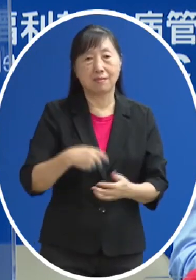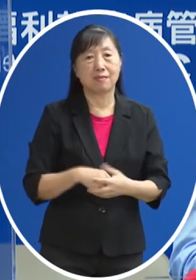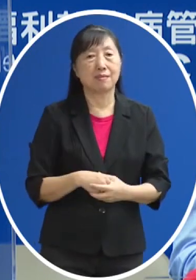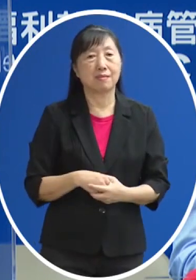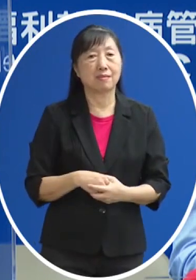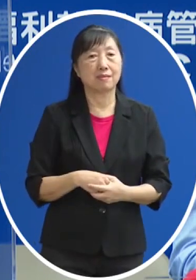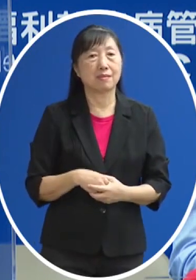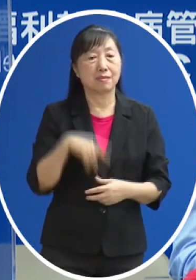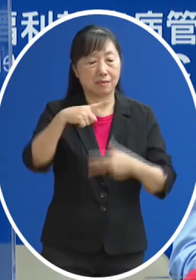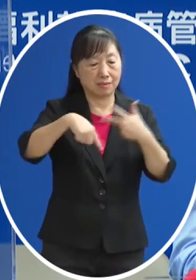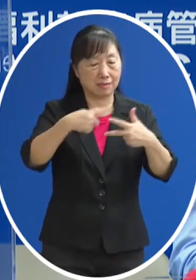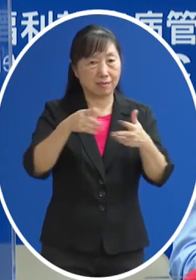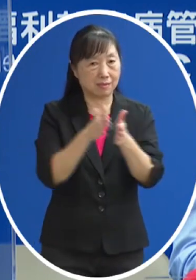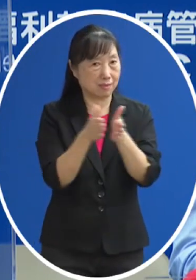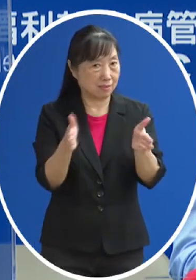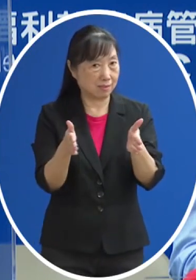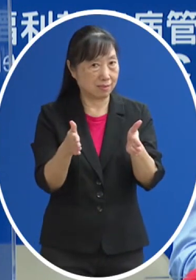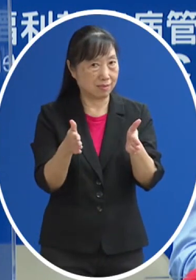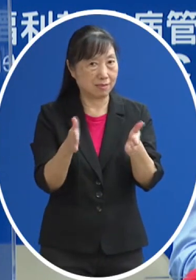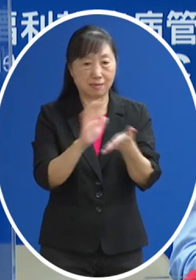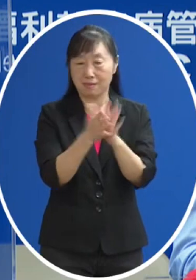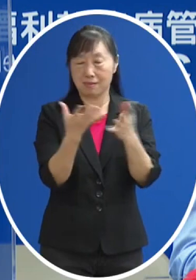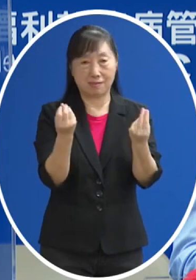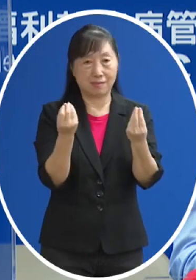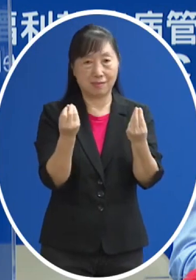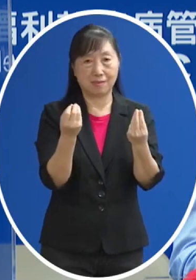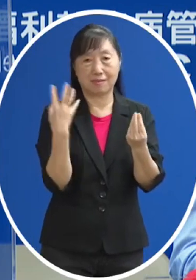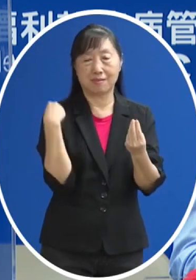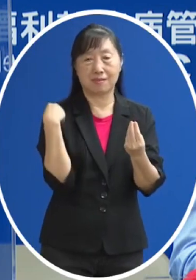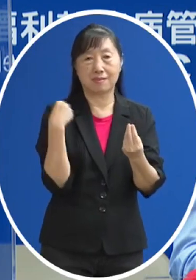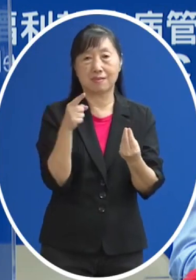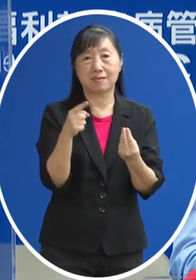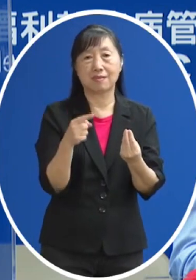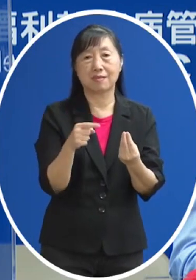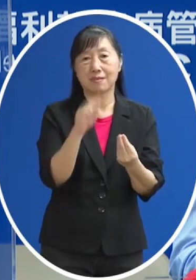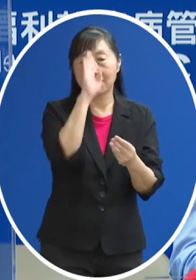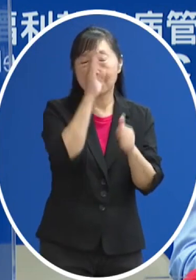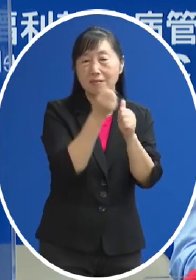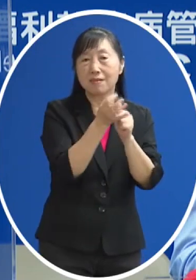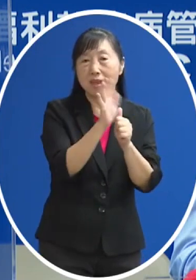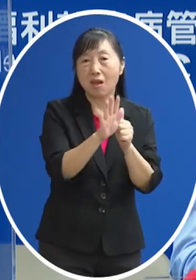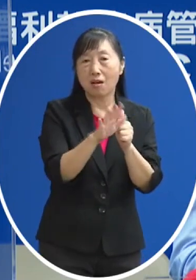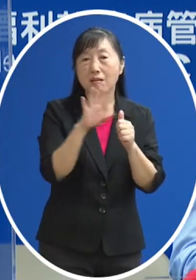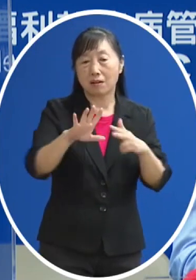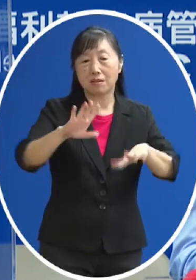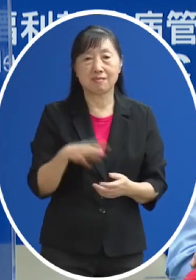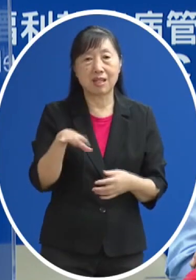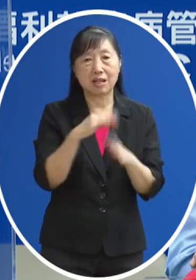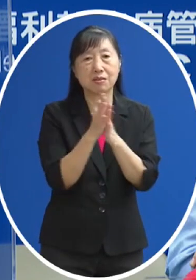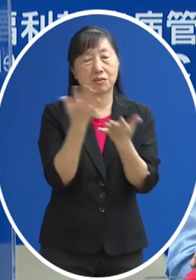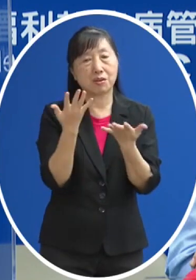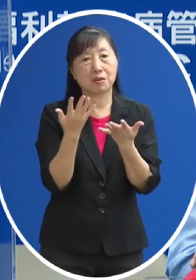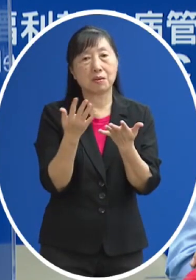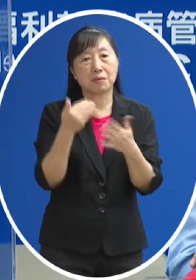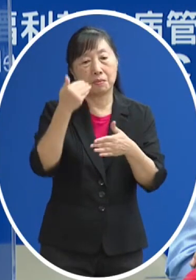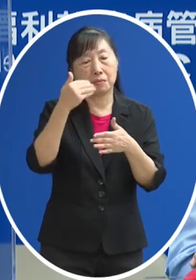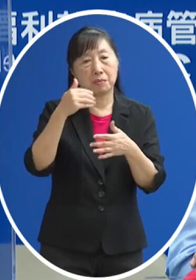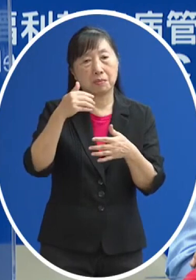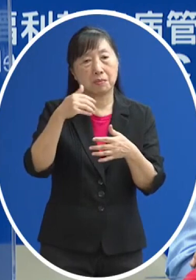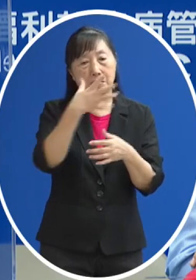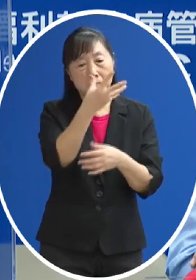这一周以来没有什么变化，大家看到确诊的案数确实这个礼拜也比较少，都已经降